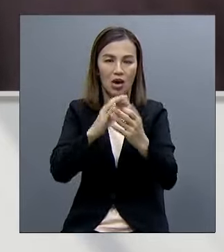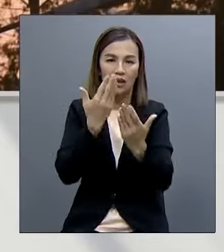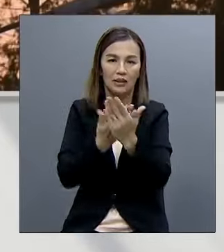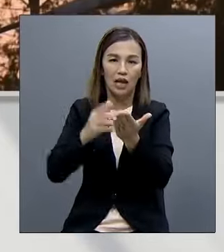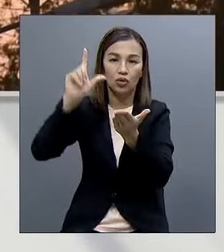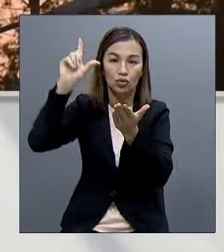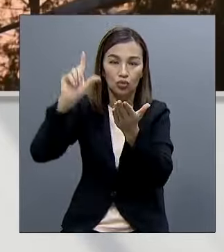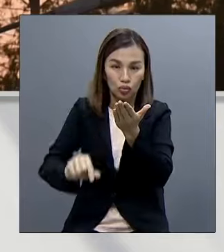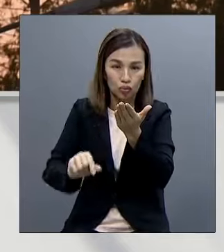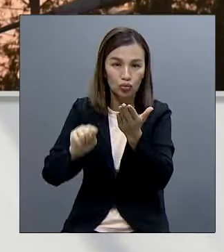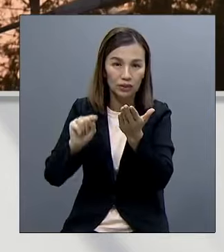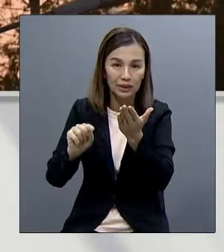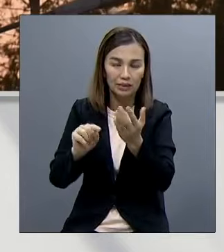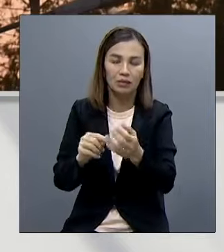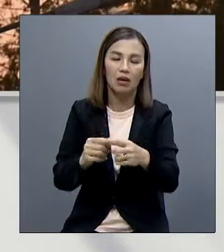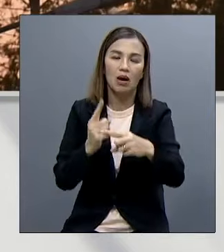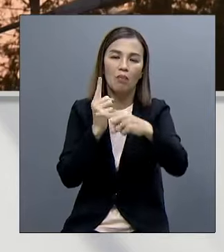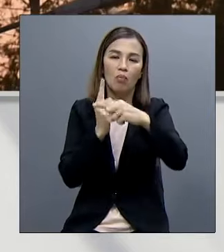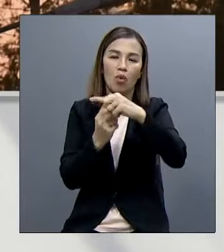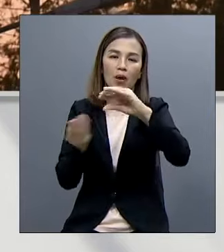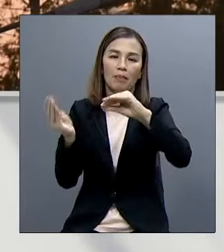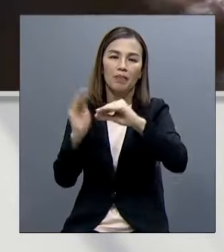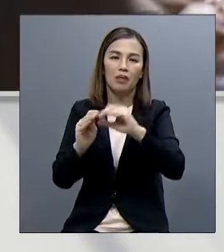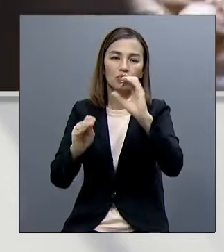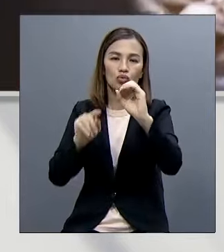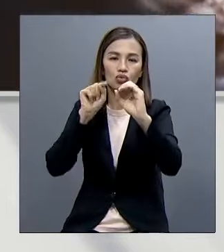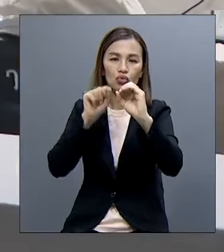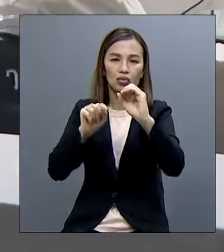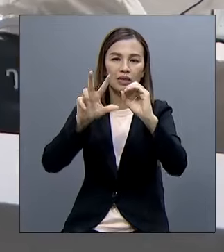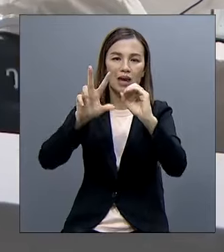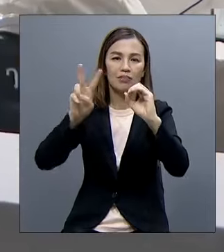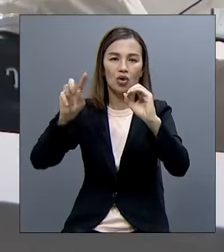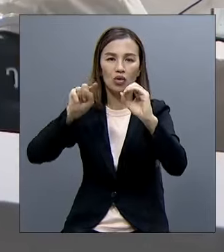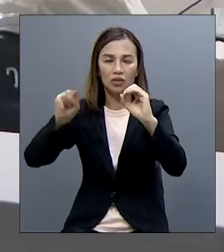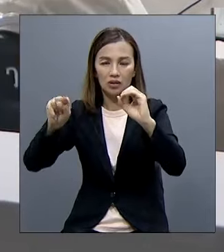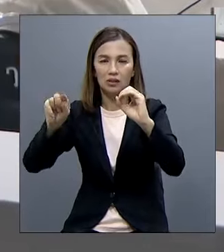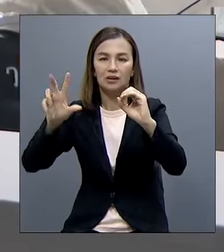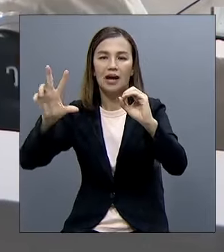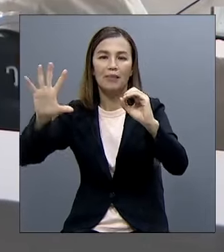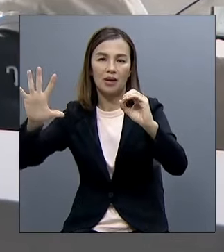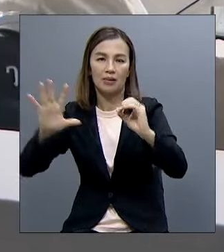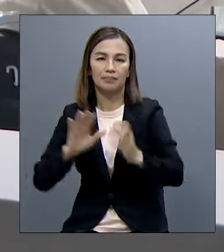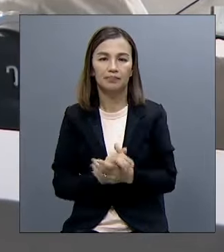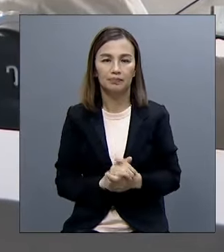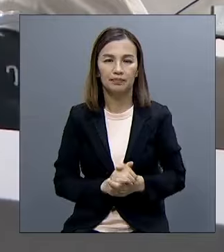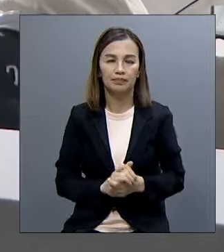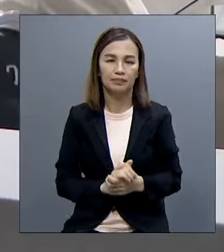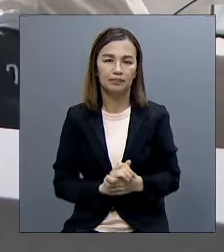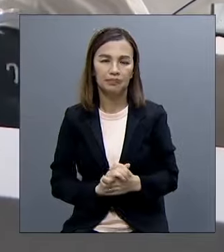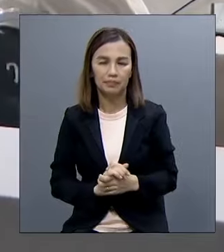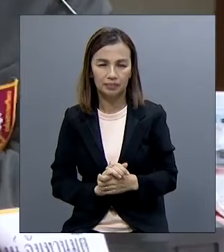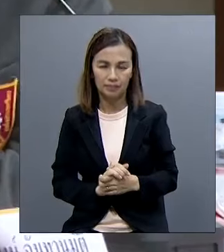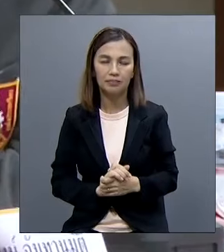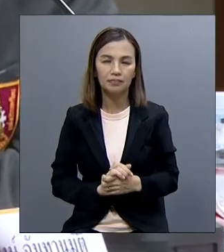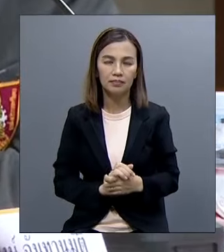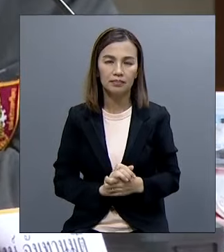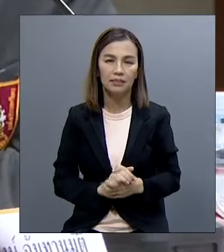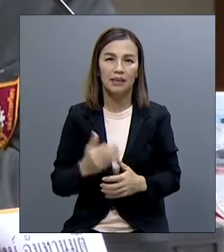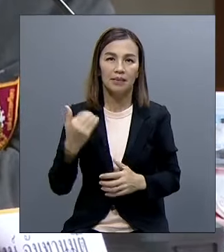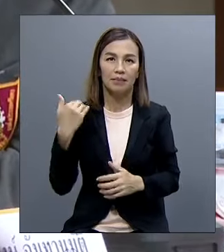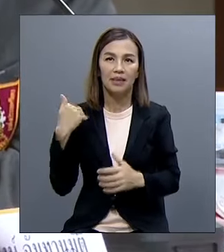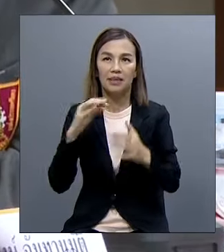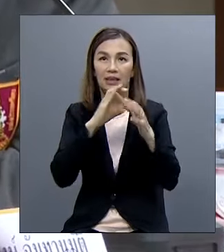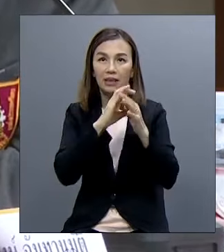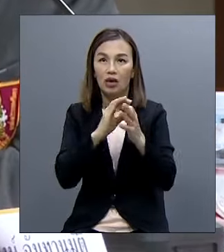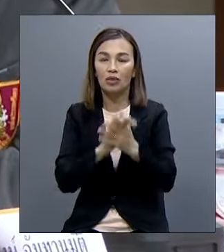ทั่วไปค่ะจะปรับขึ้นร้อยละ 0.32 - 0.35ค่ะทั้งนี้นะคะเพื่อรับมือกับสภาพอากาศที่แปร